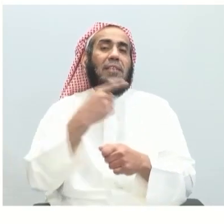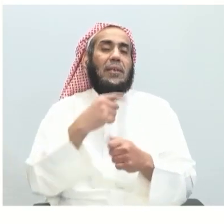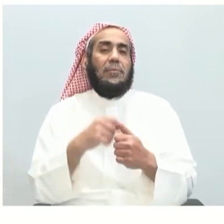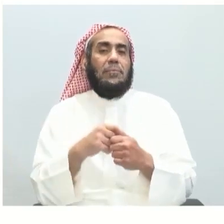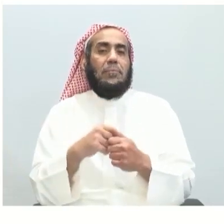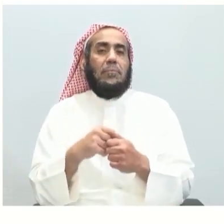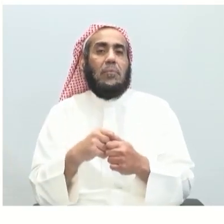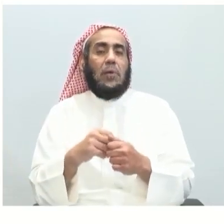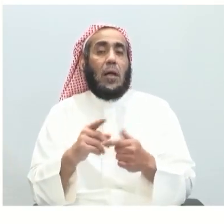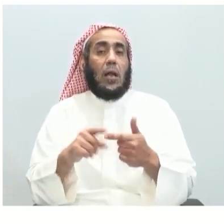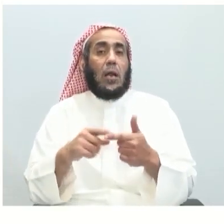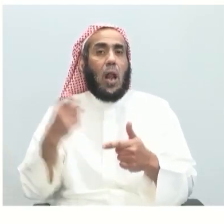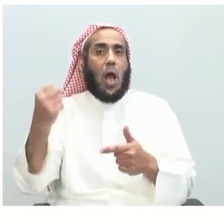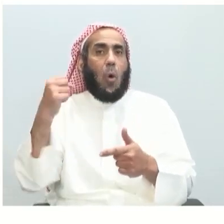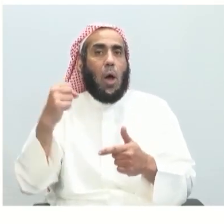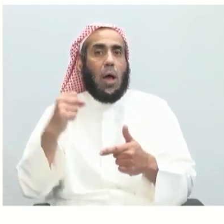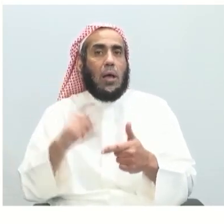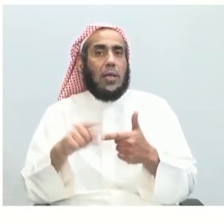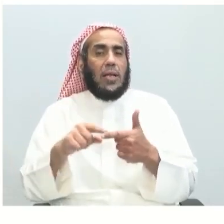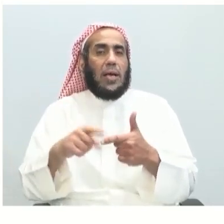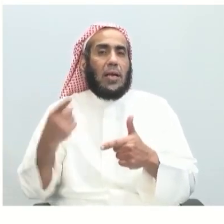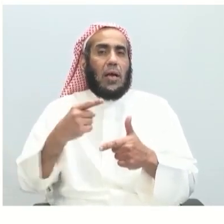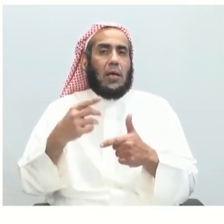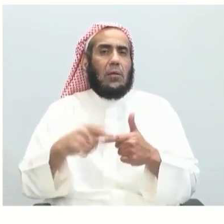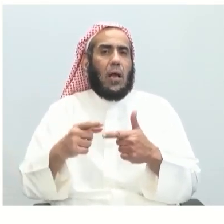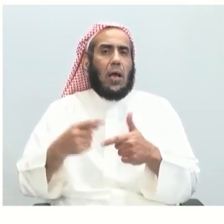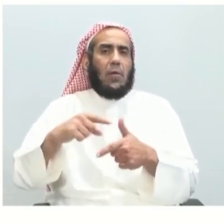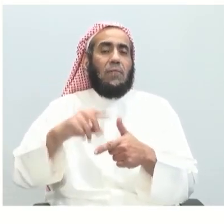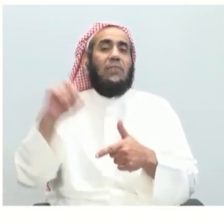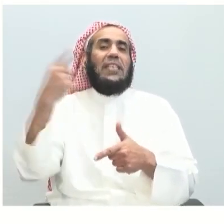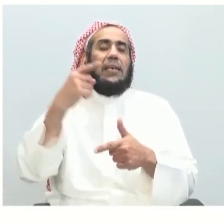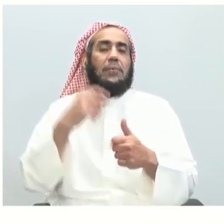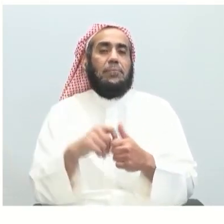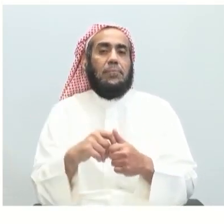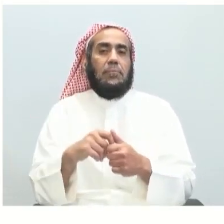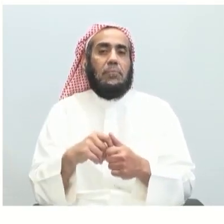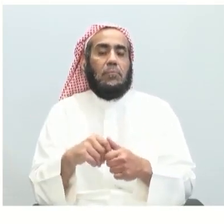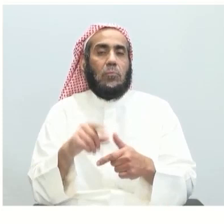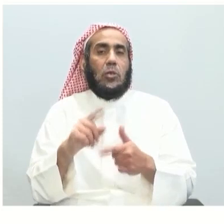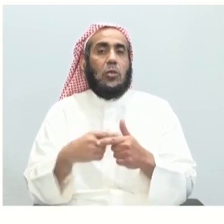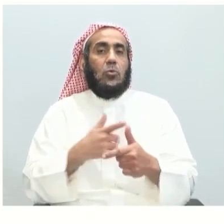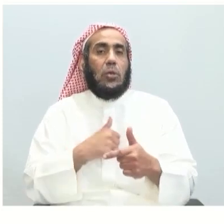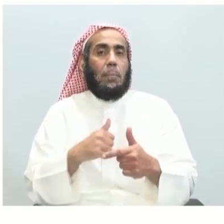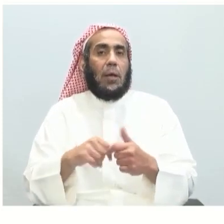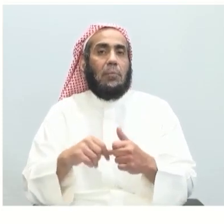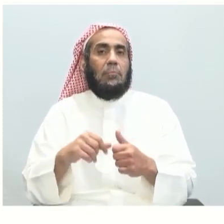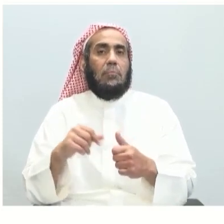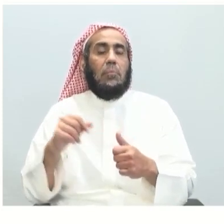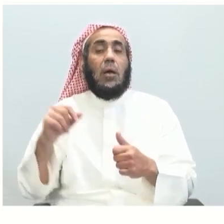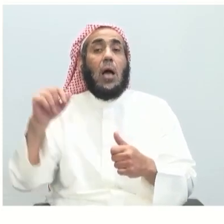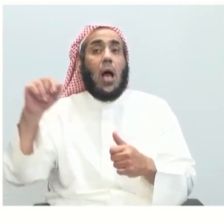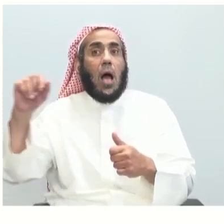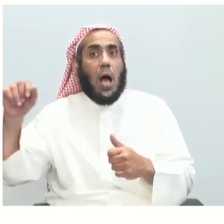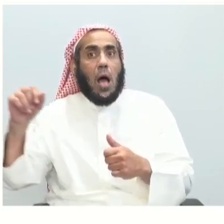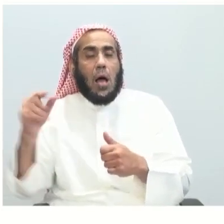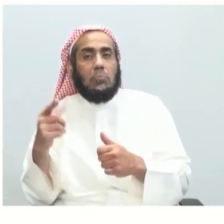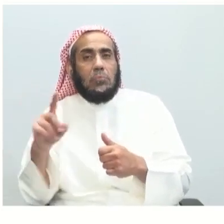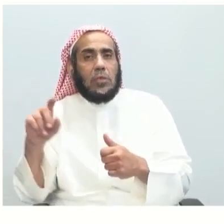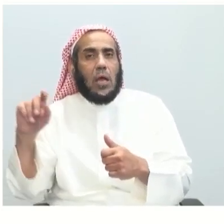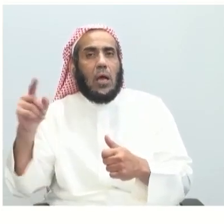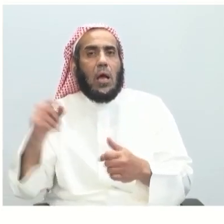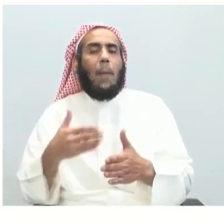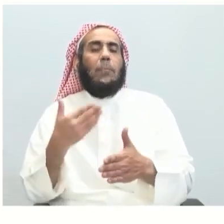اذا كانت الحركه الاقوى من حركتها وحركه ما قبلها هي الفتحه هنا تسمى همزه المتوسطه التي ترسم على